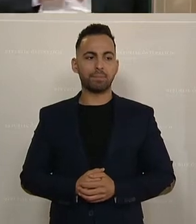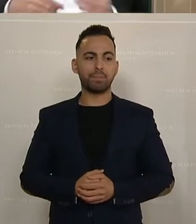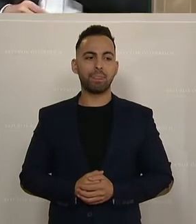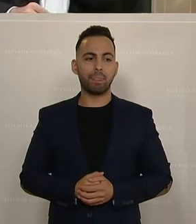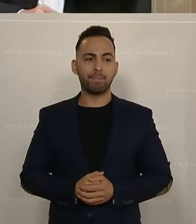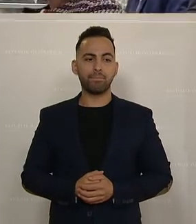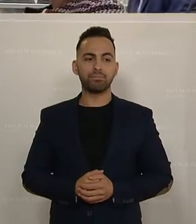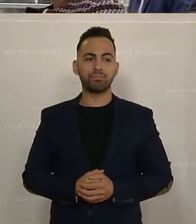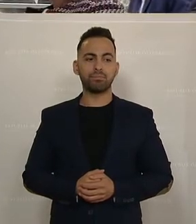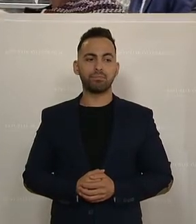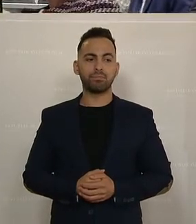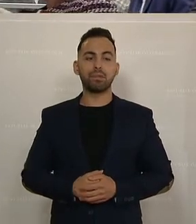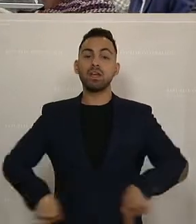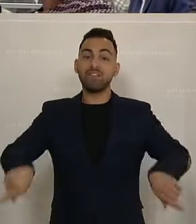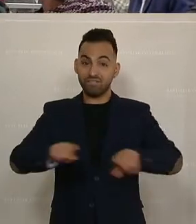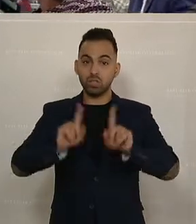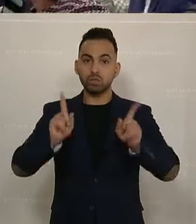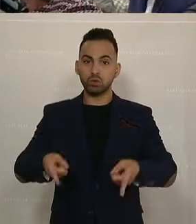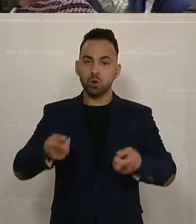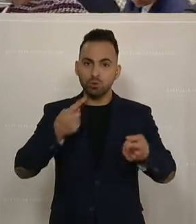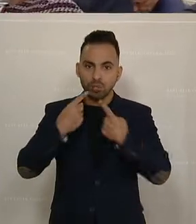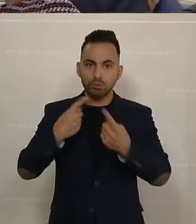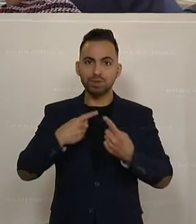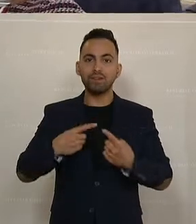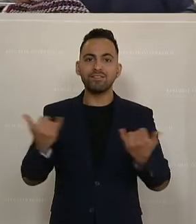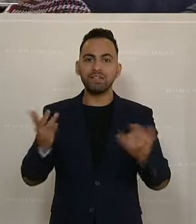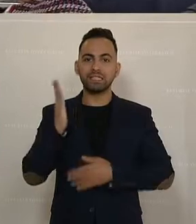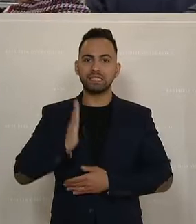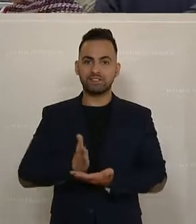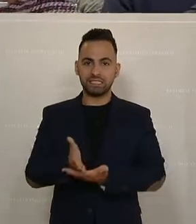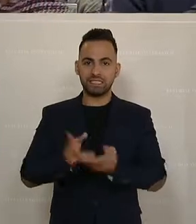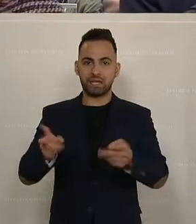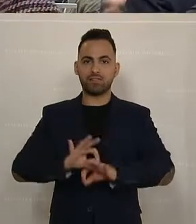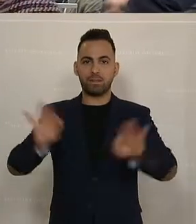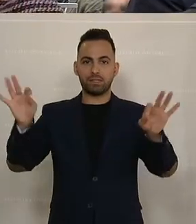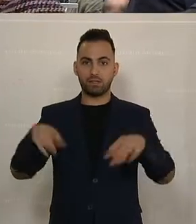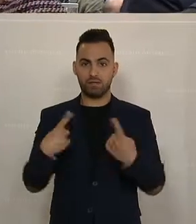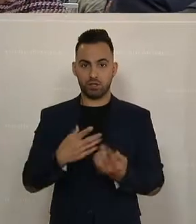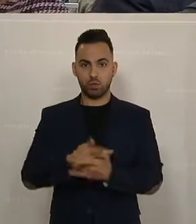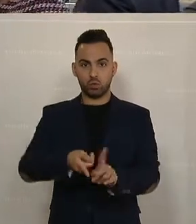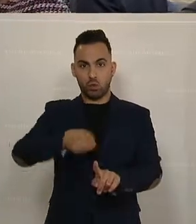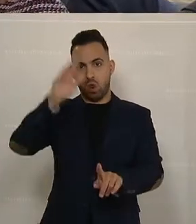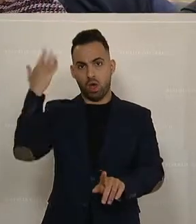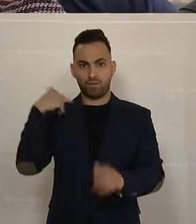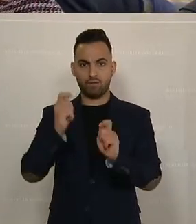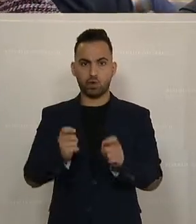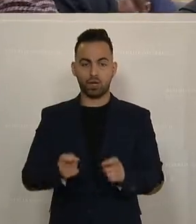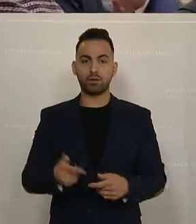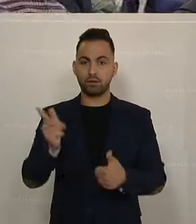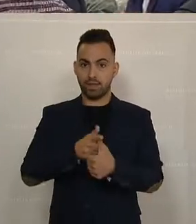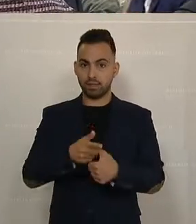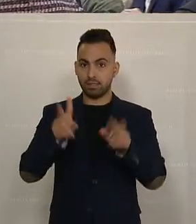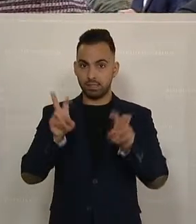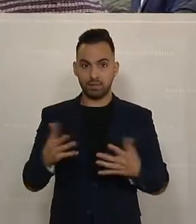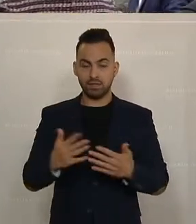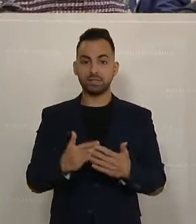stattdessen sollten wir über die verbesserungen im zivildienst sprechen die vorschläge von uns liegen da schon lange auf dem tisch da geht es einerseits um eine